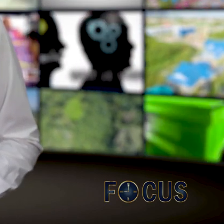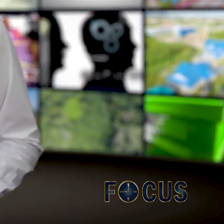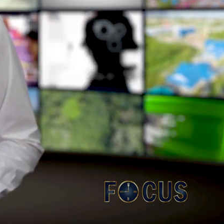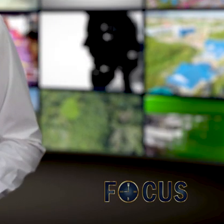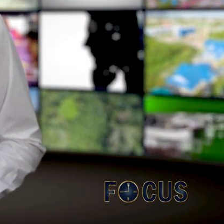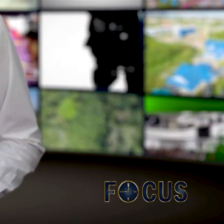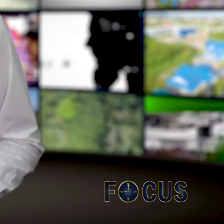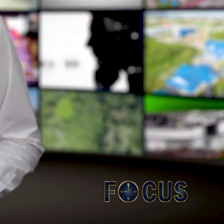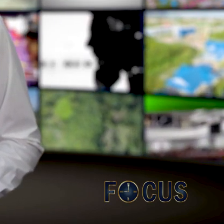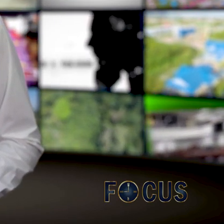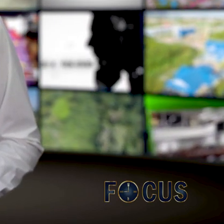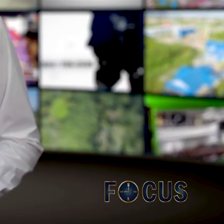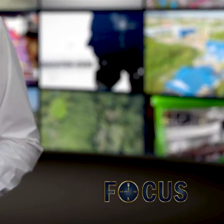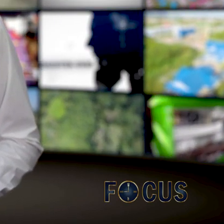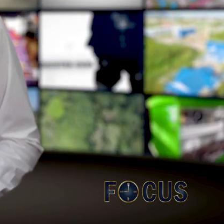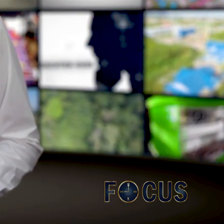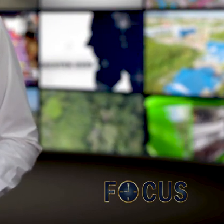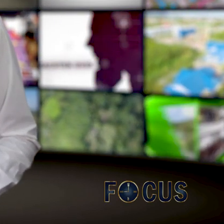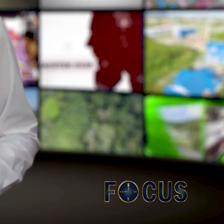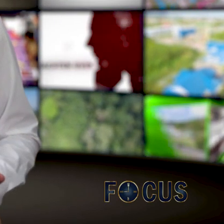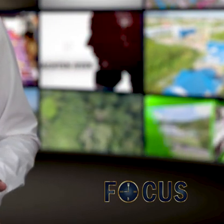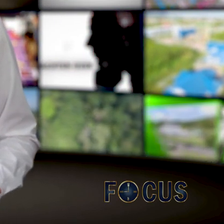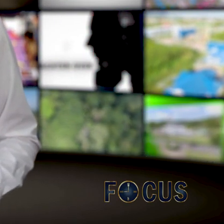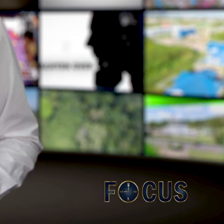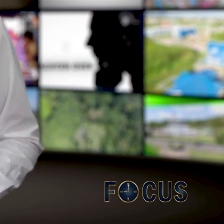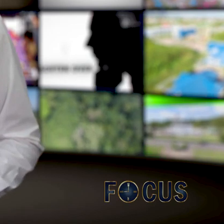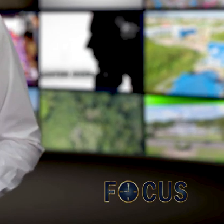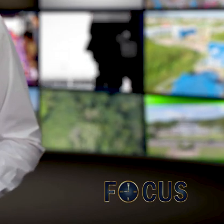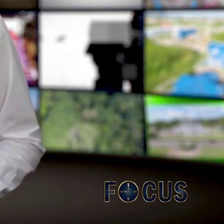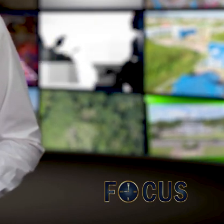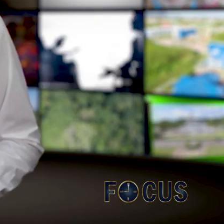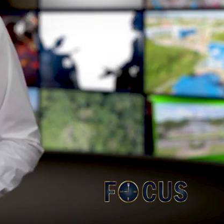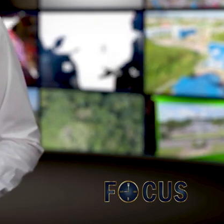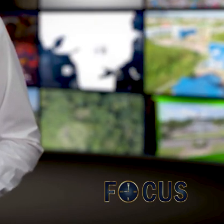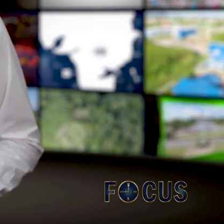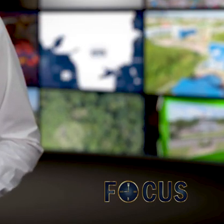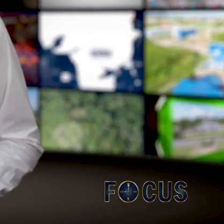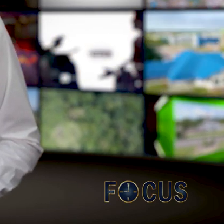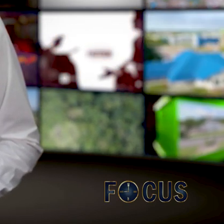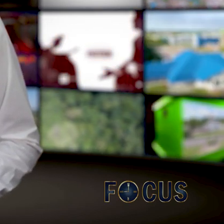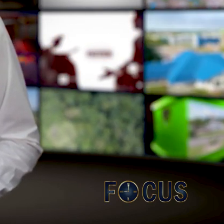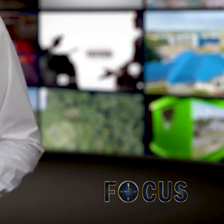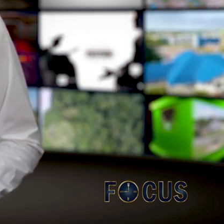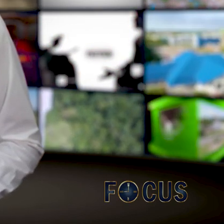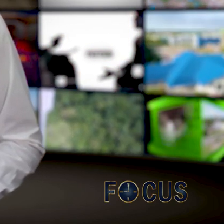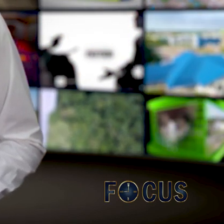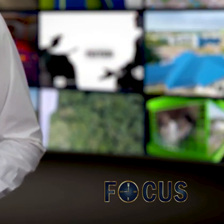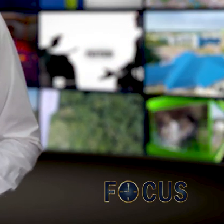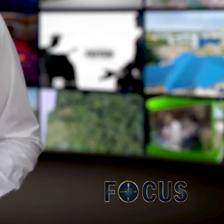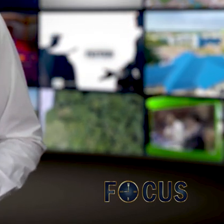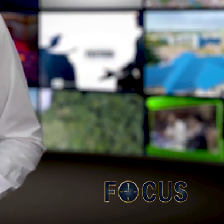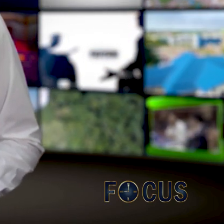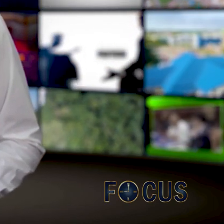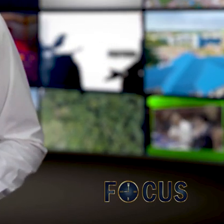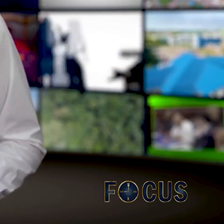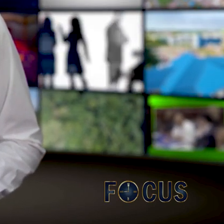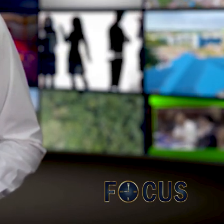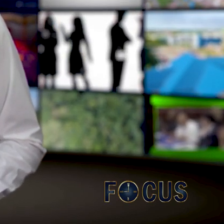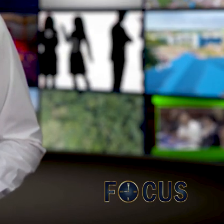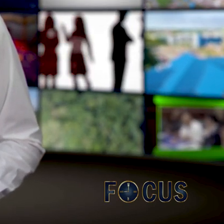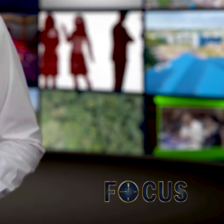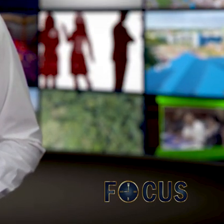bezetting en stagnatie in de levering van materiaal zijn de voornaamste oorzaken die de bouwwerkzaamheden beïnvloeden. Een